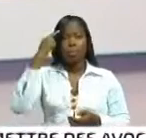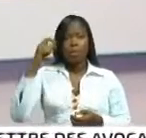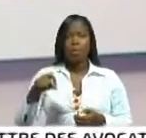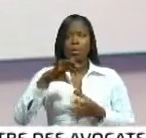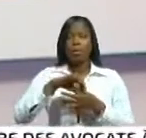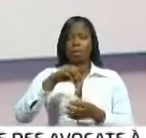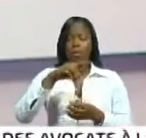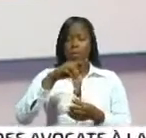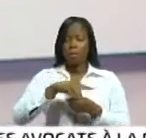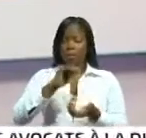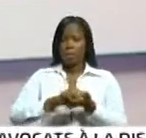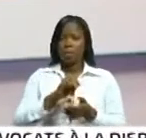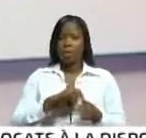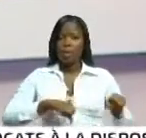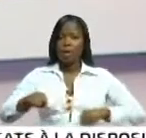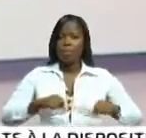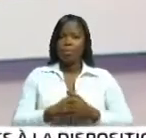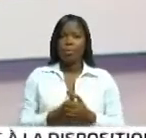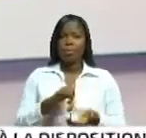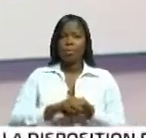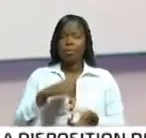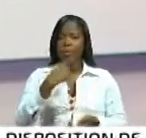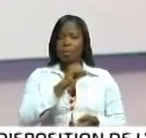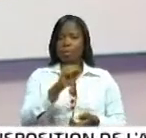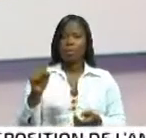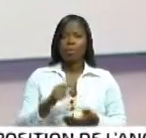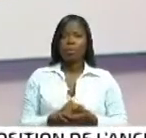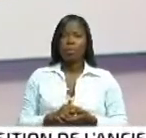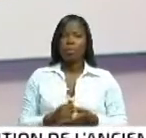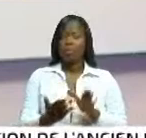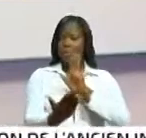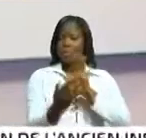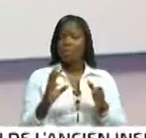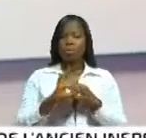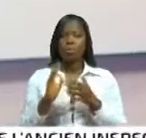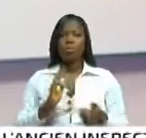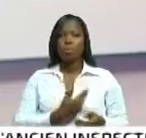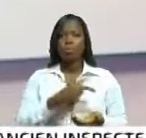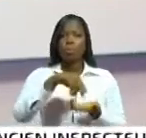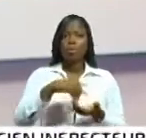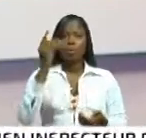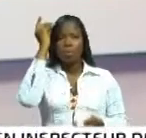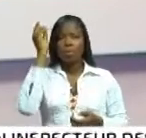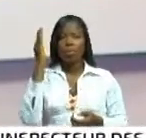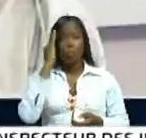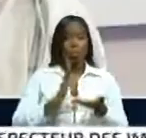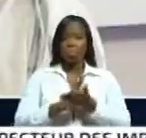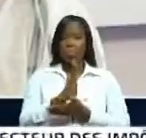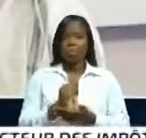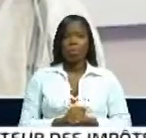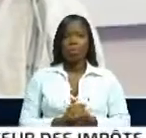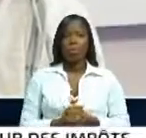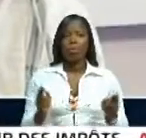je considère que même si ceux qui sont en face de nous soit un rôdeur pourquoi ah oui parce que je les connais je me